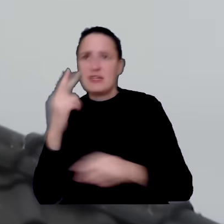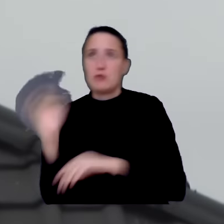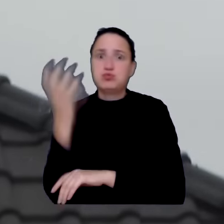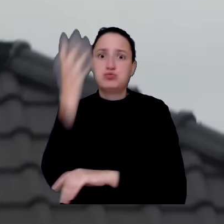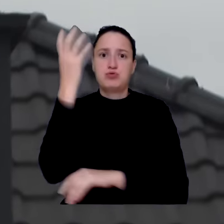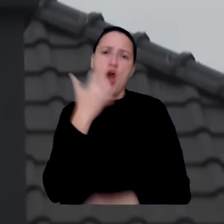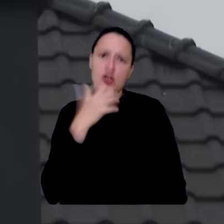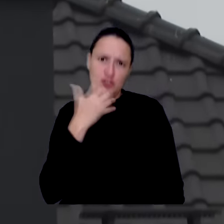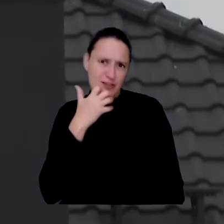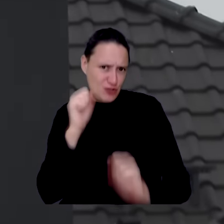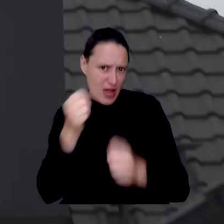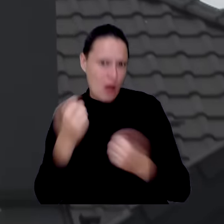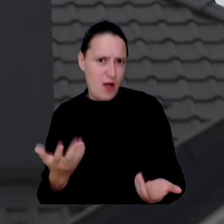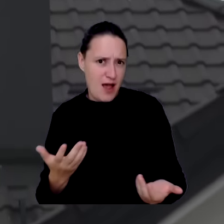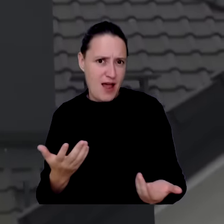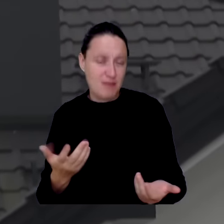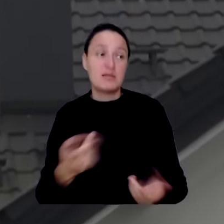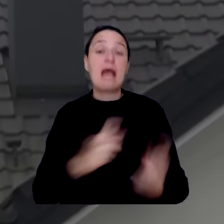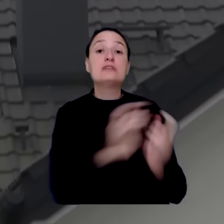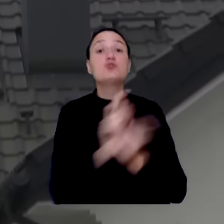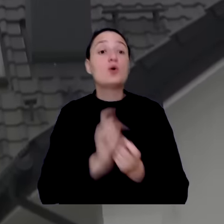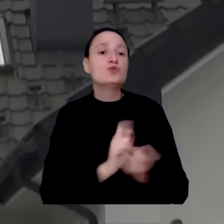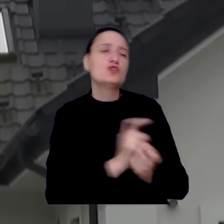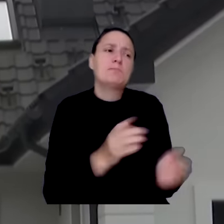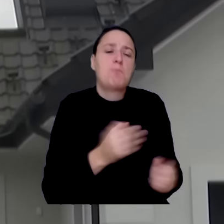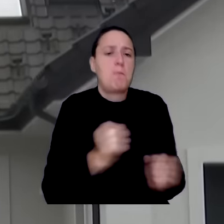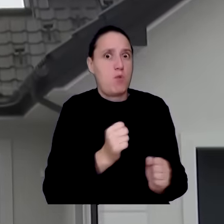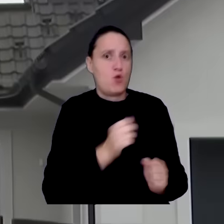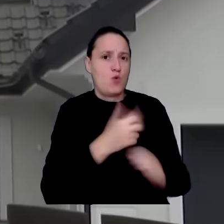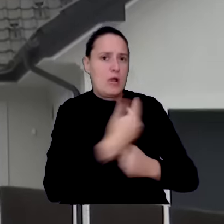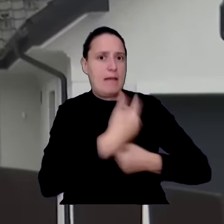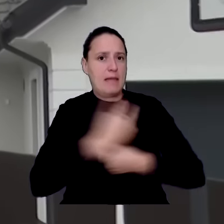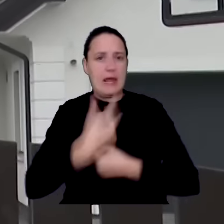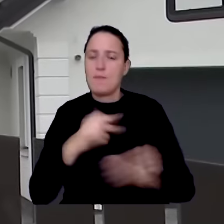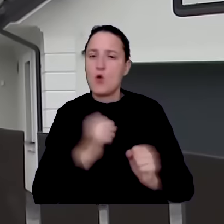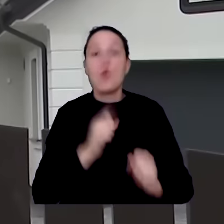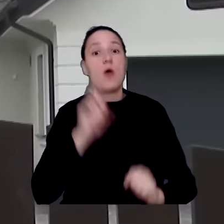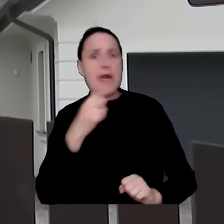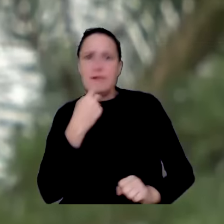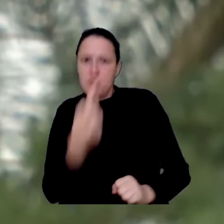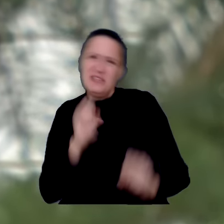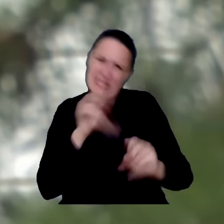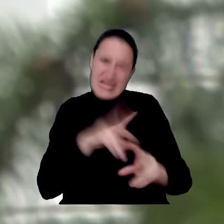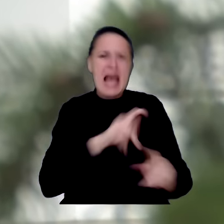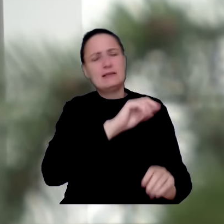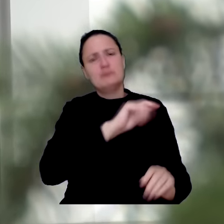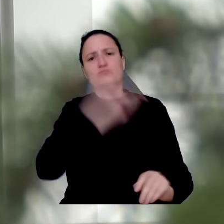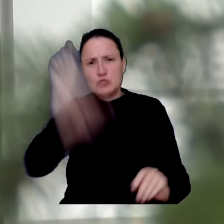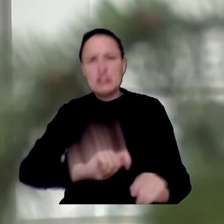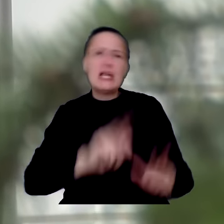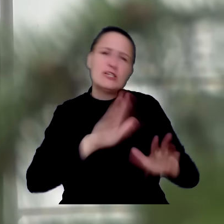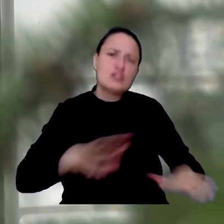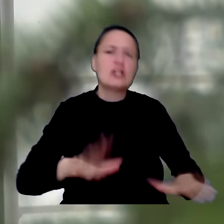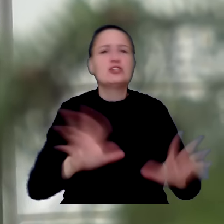działa pełną parą. Okoliczni mieszkańcy, którzy boją się mówić do kamery, twierdzą, że małżeństwo posłów Koalicji Obywatelskiej przyjeżdżało z dziećmi na weekendy do